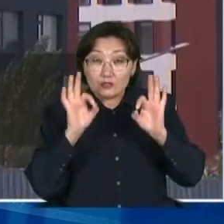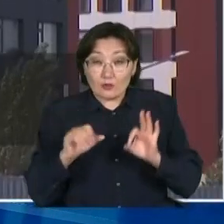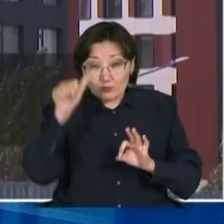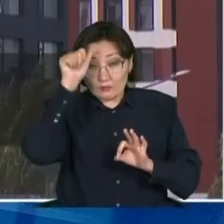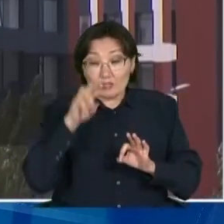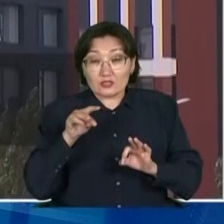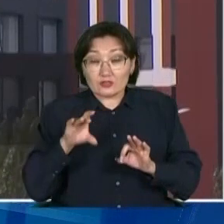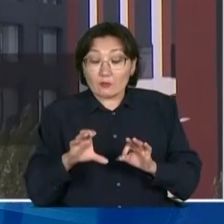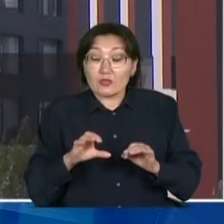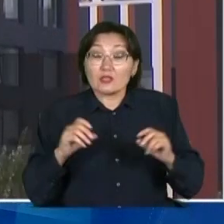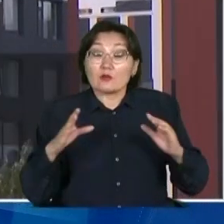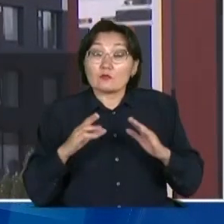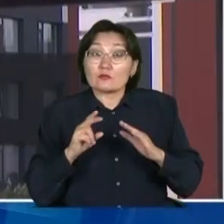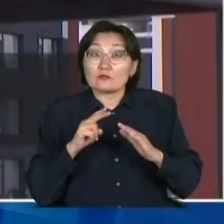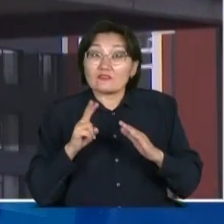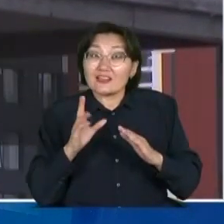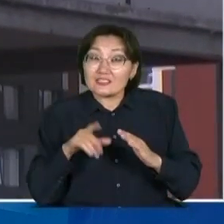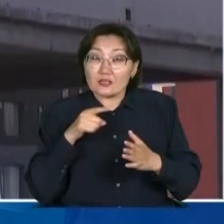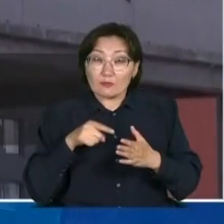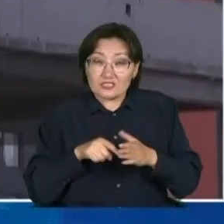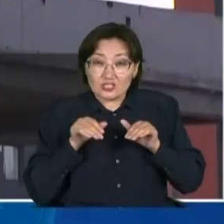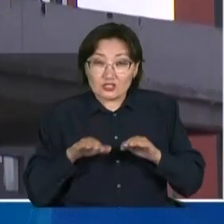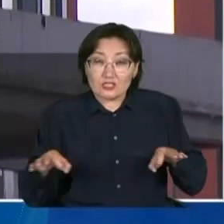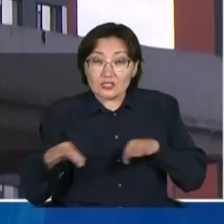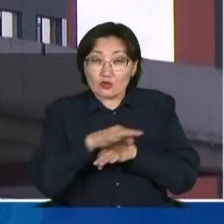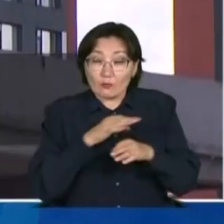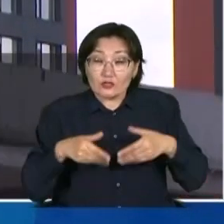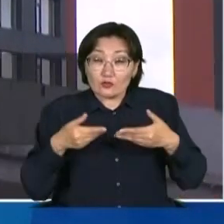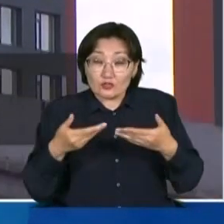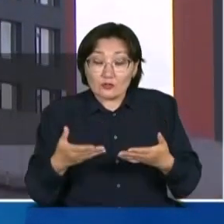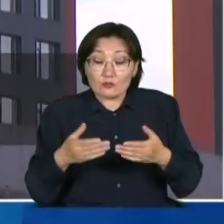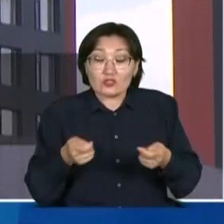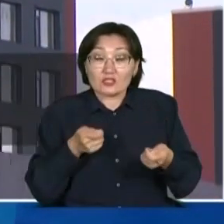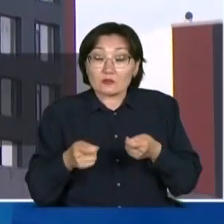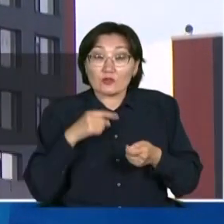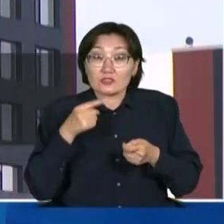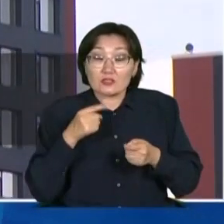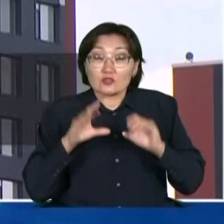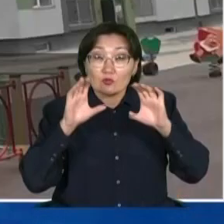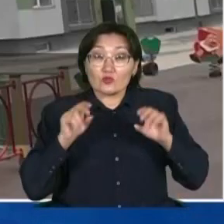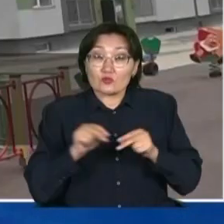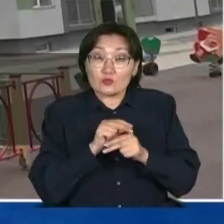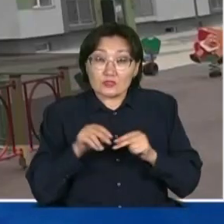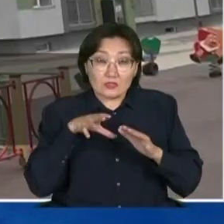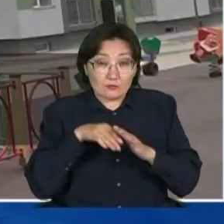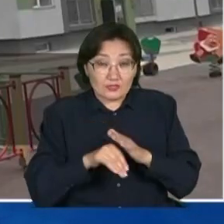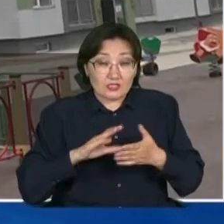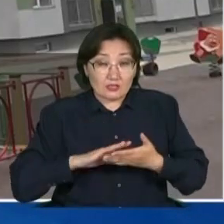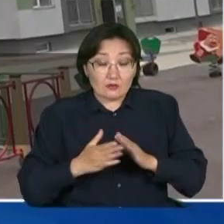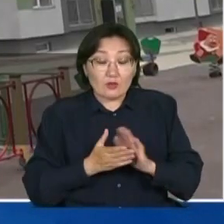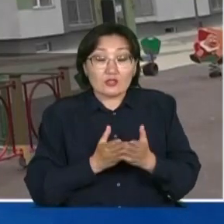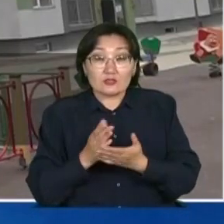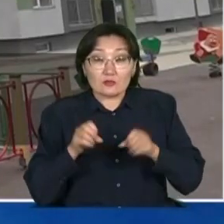мәжіліске баспана мәселесін шешетін заң жобасын ұсынбақ. Ведомство басшысының сөзінше заңға өзгерістер енгізілсе, сала